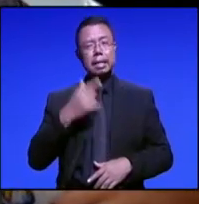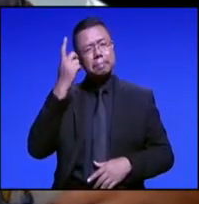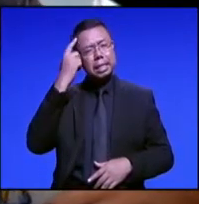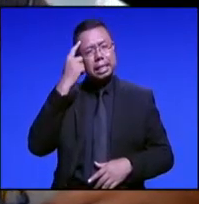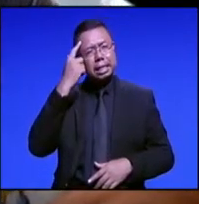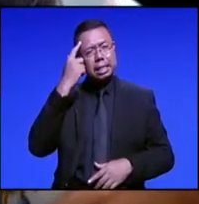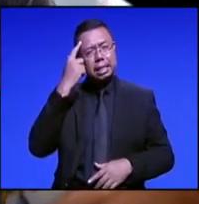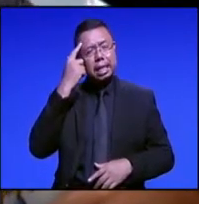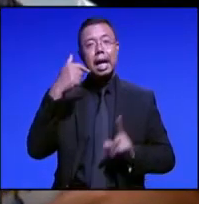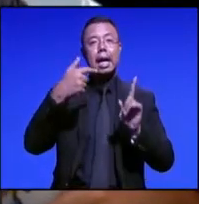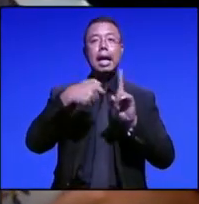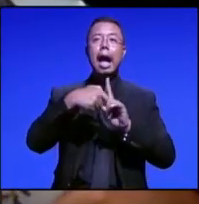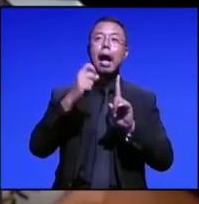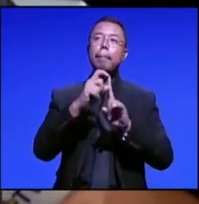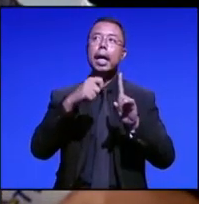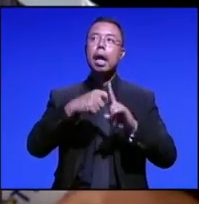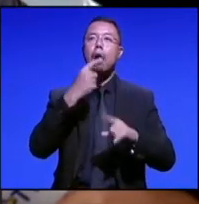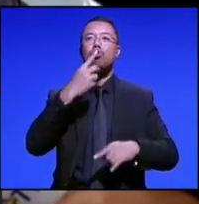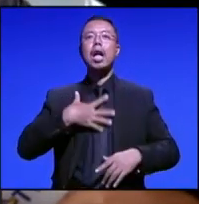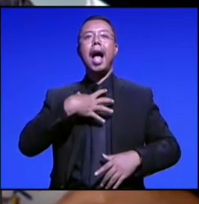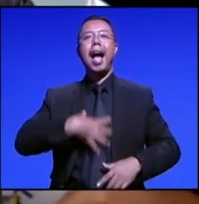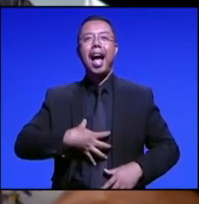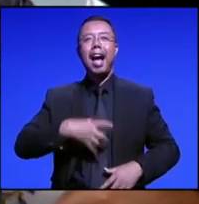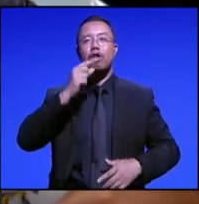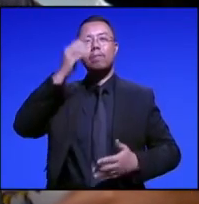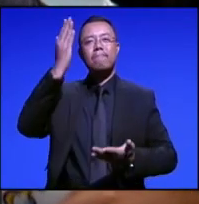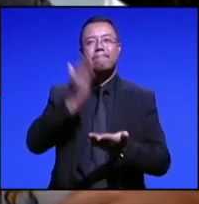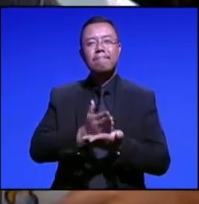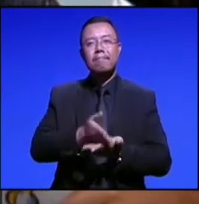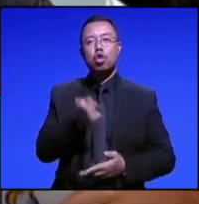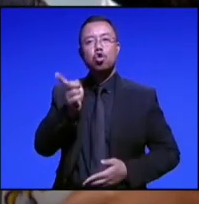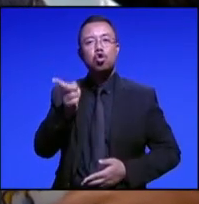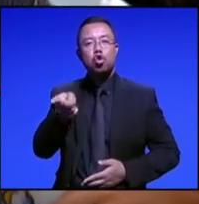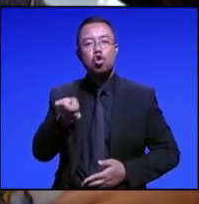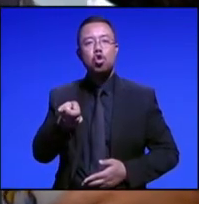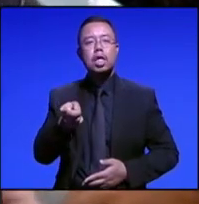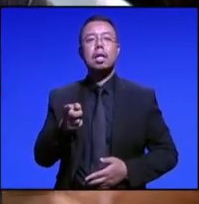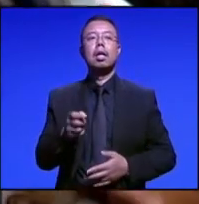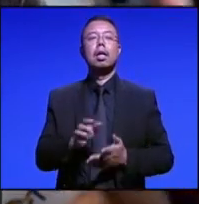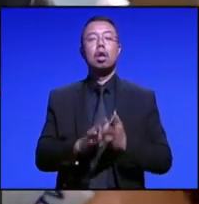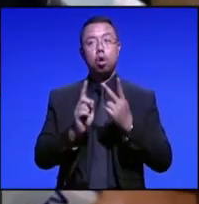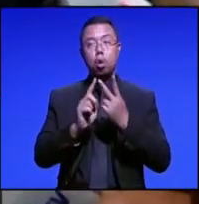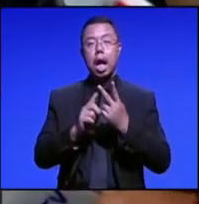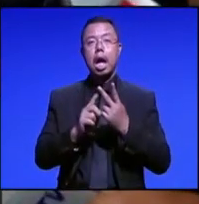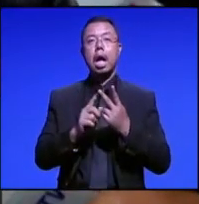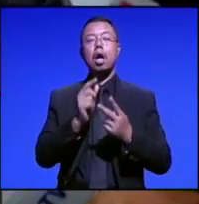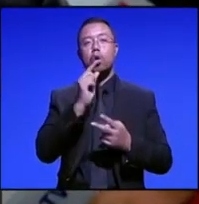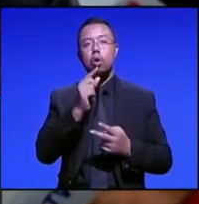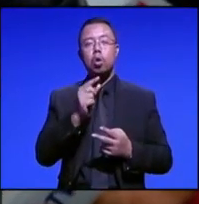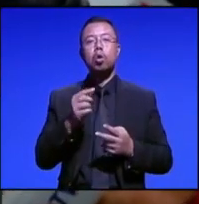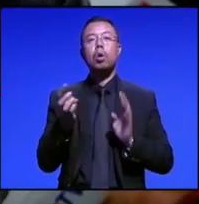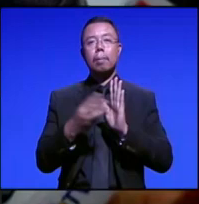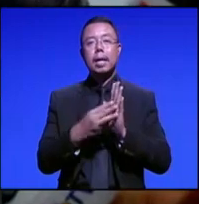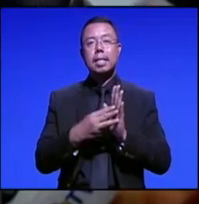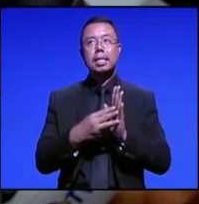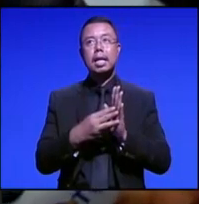bahwa KPK berwenang untuk melakukan penyelenggaraan penuntutan terhadap penegak hukum, kemudian penyelenggara